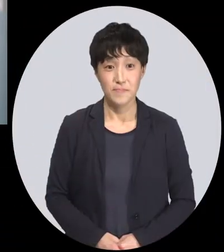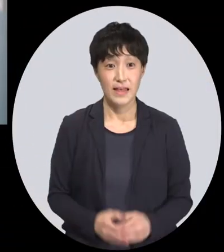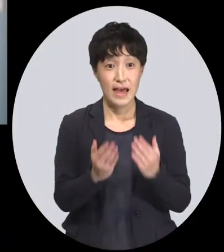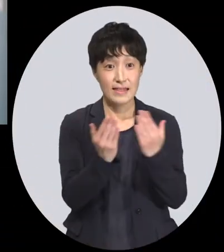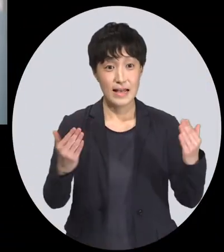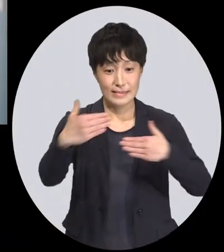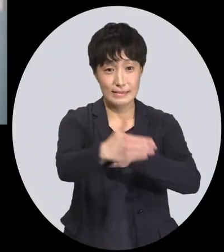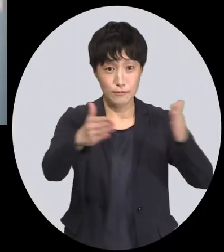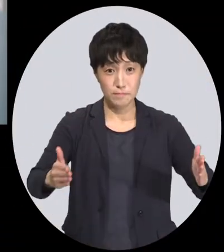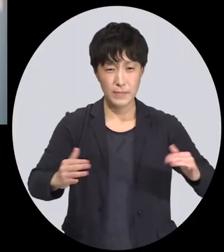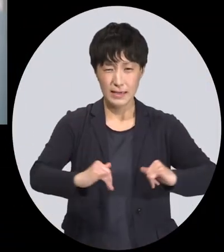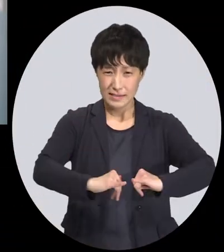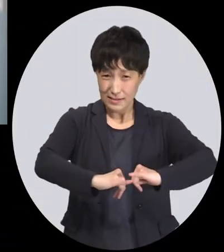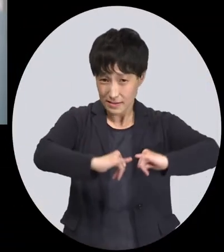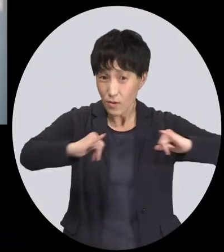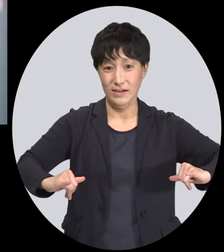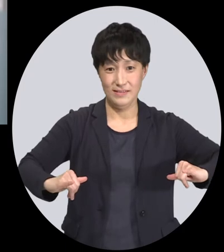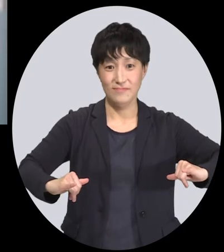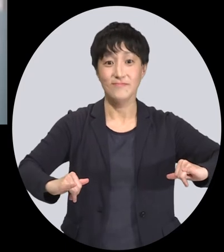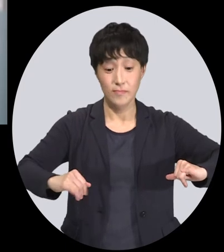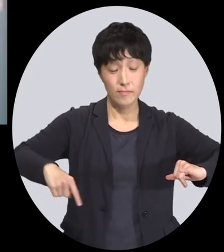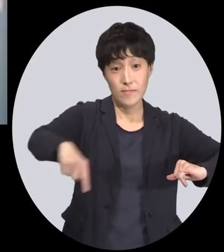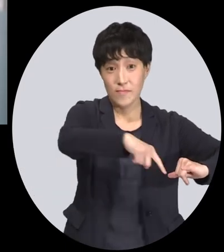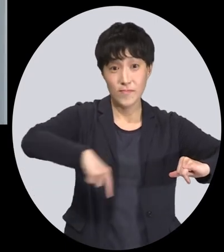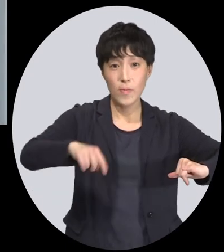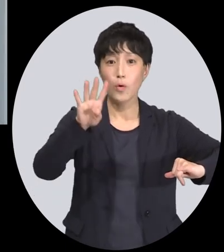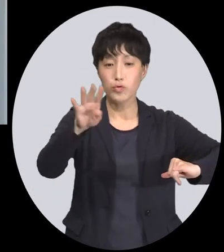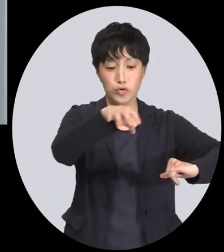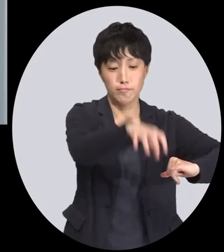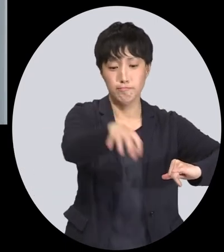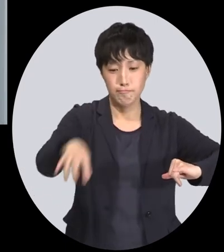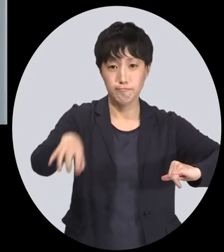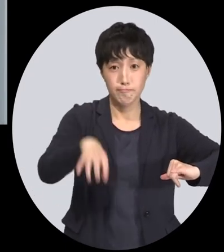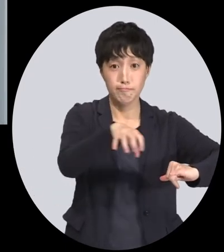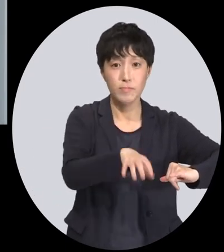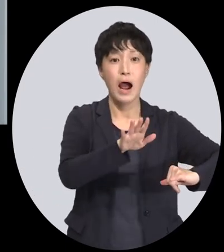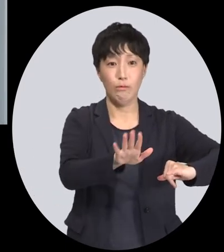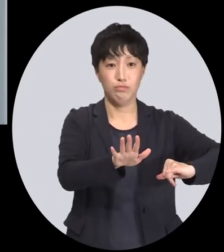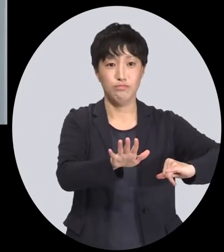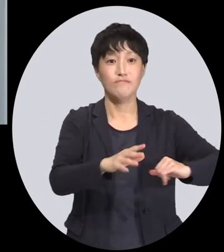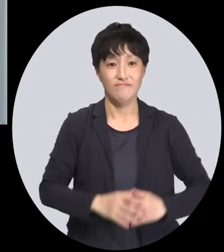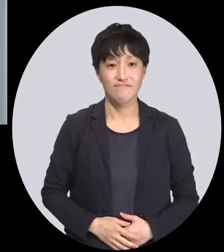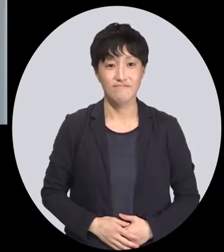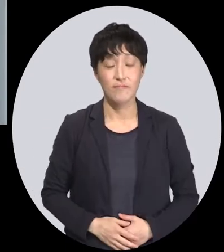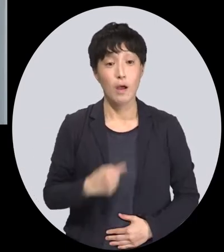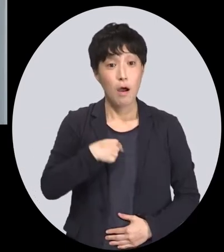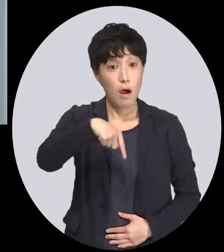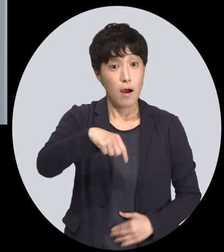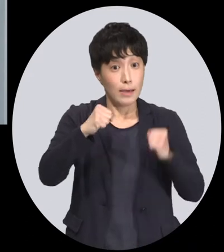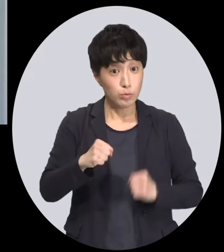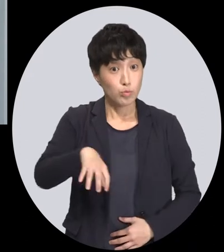展示室内に来ました展示室は4つのセクションに分かれており